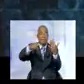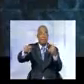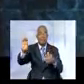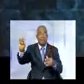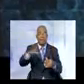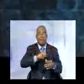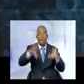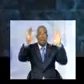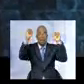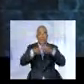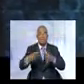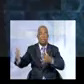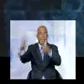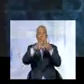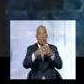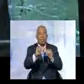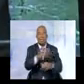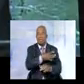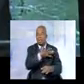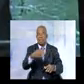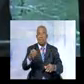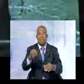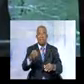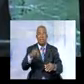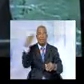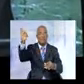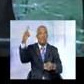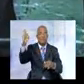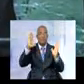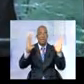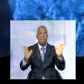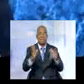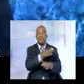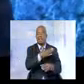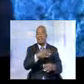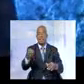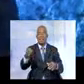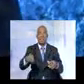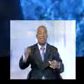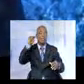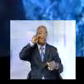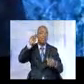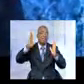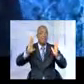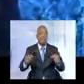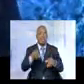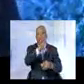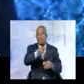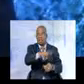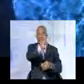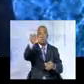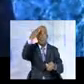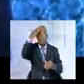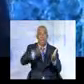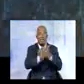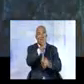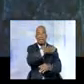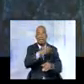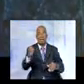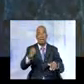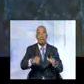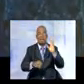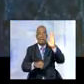les présidents américains Barack Obama, français François Hollande, les nigériens Goodluck Jonathan et Dilma